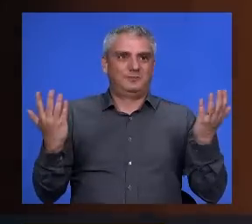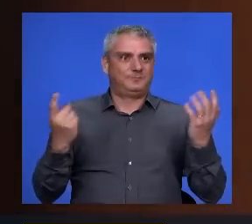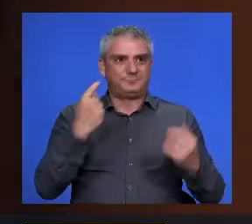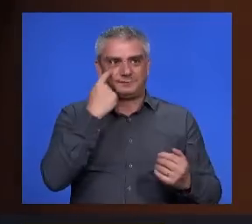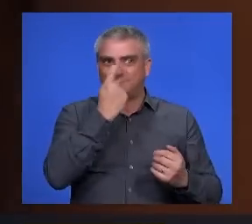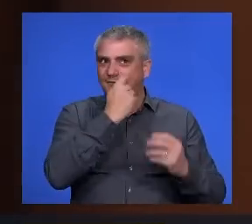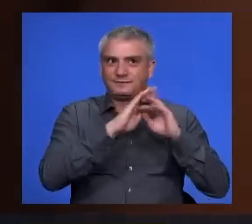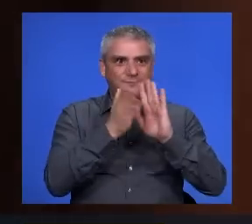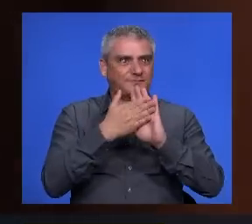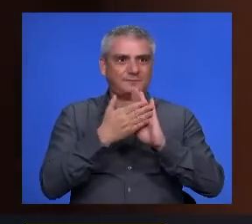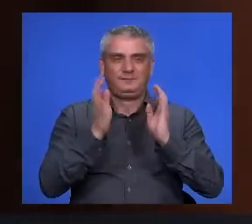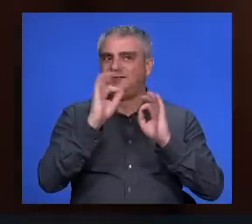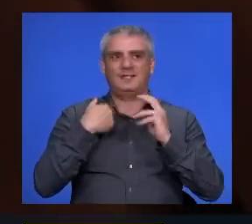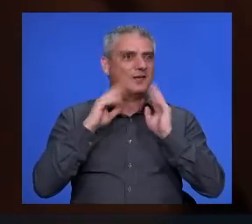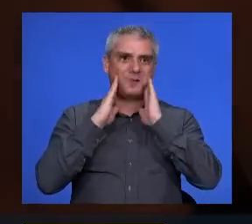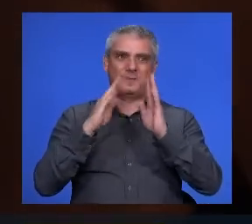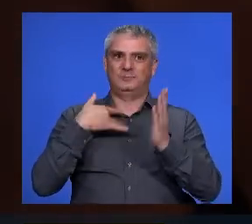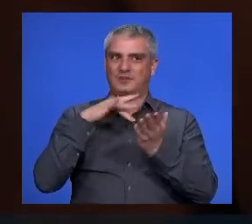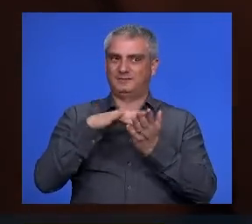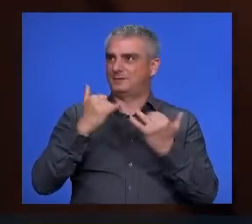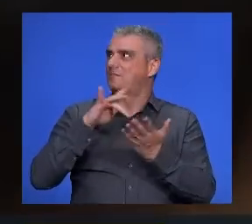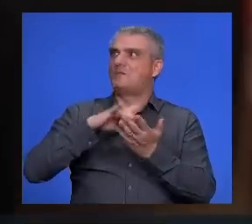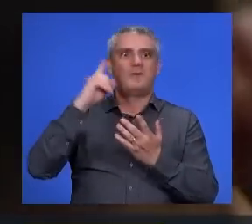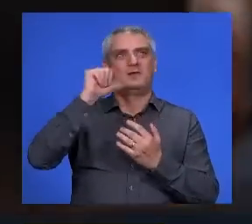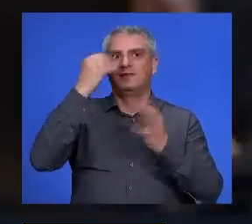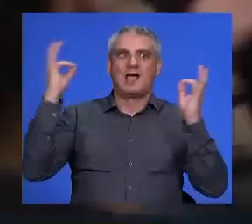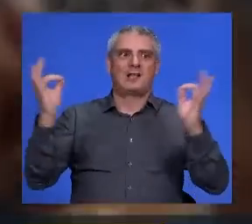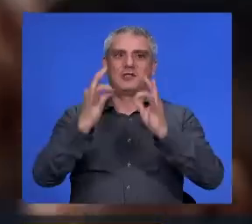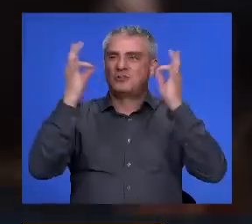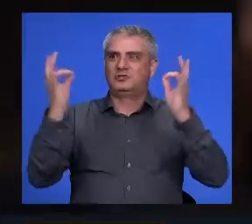انا مش مصدعه لحد دلوقتي ان احنا في الاماكن المقدسه